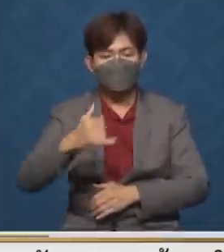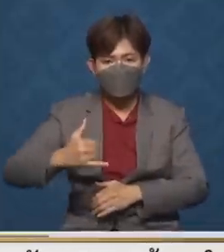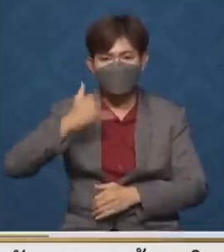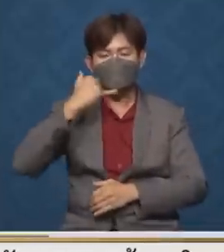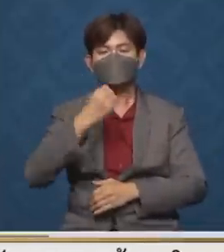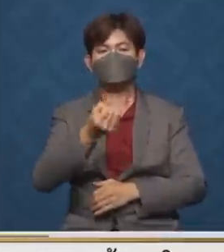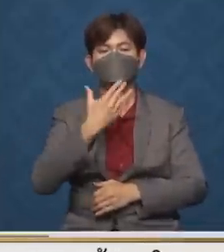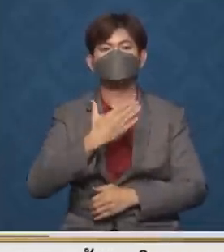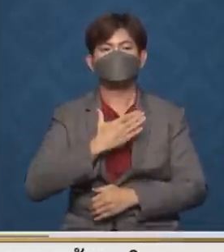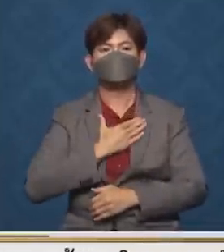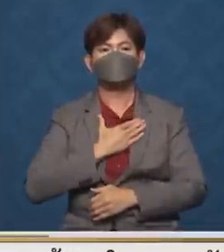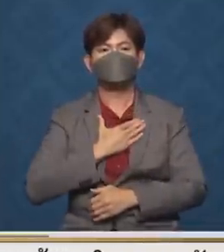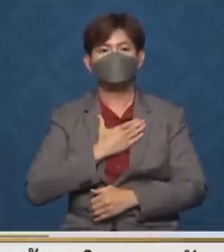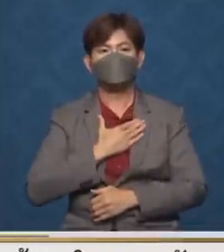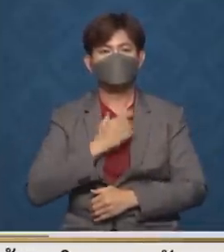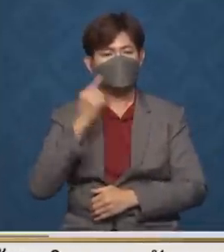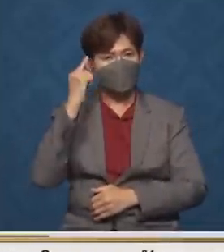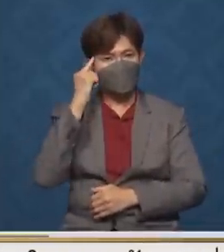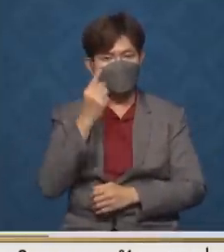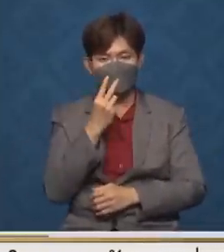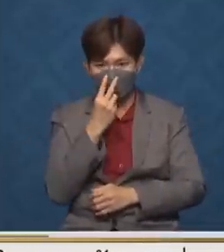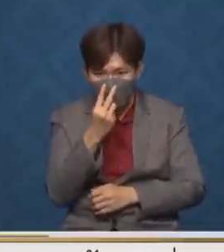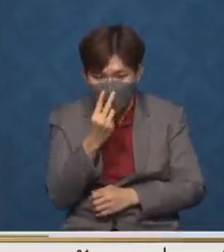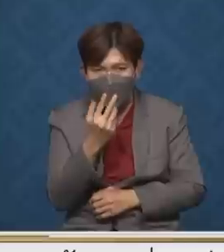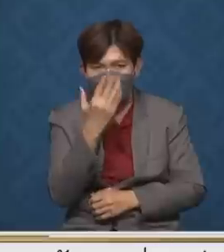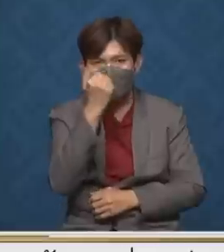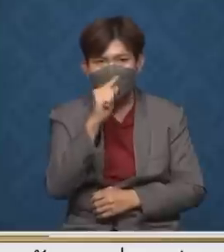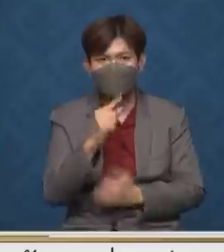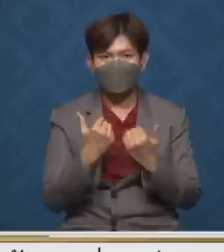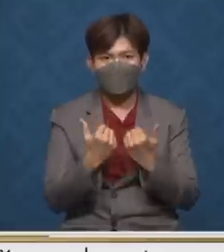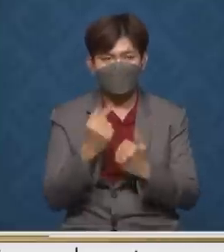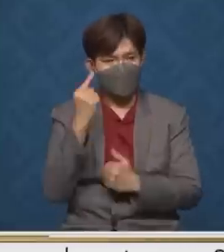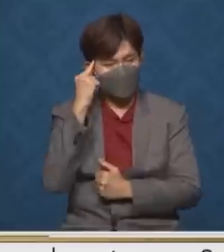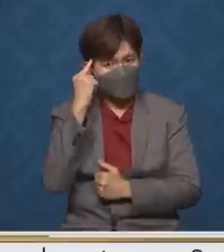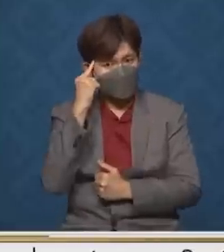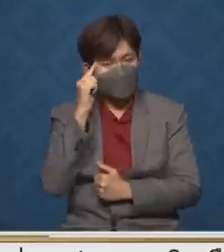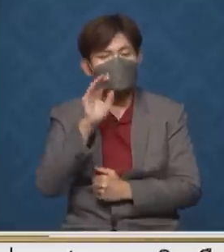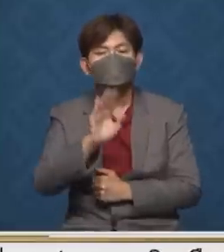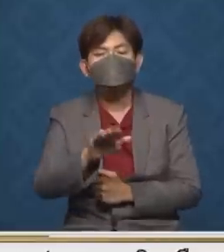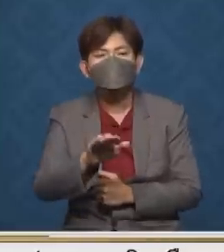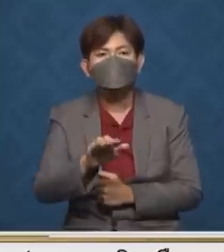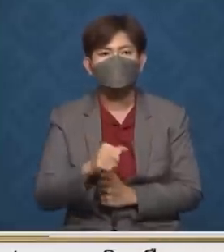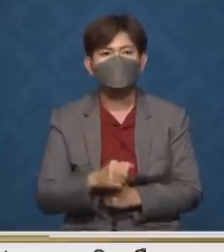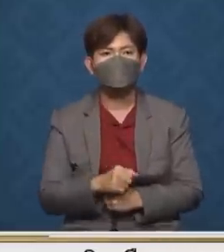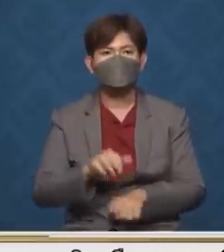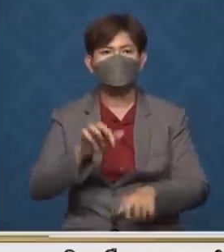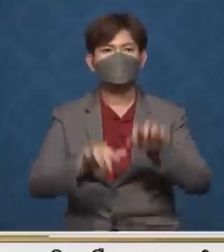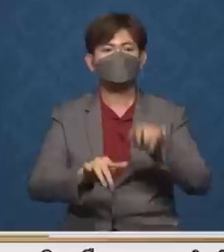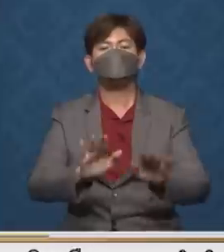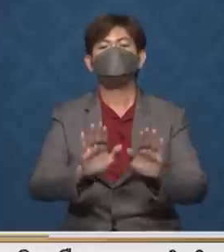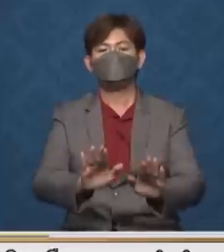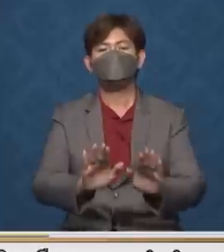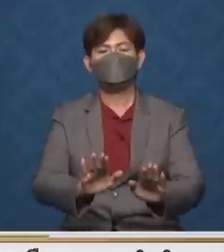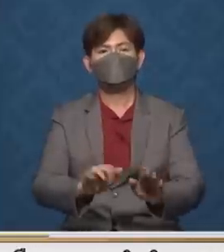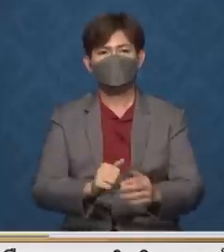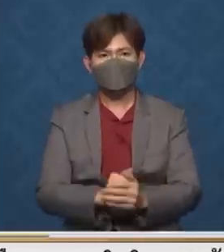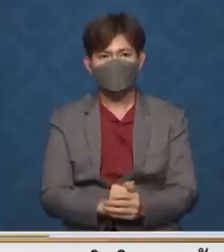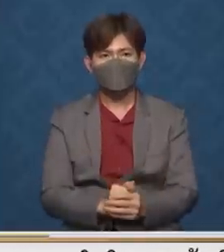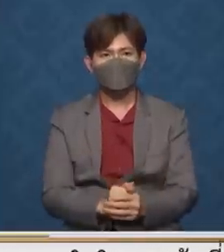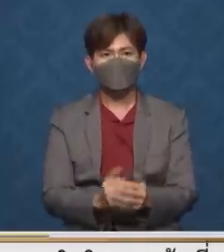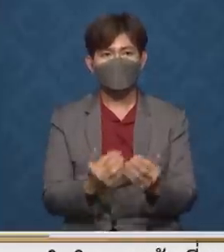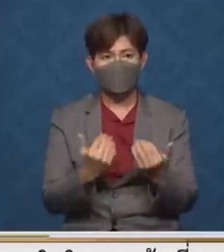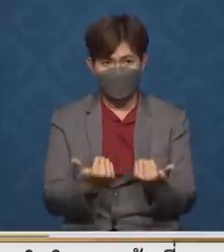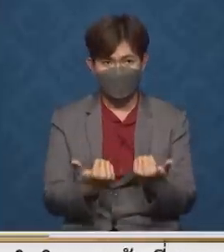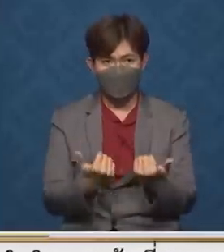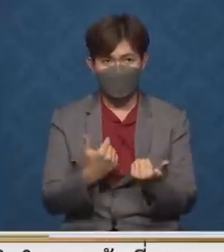ให้บอกว่าและน่าจะตองตดตามอยู่ในสถานการณวัี้ดวยบอกน้อง วางคบอรดเธอน้ แล้วเด๋ววันนี้